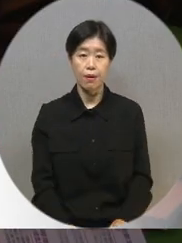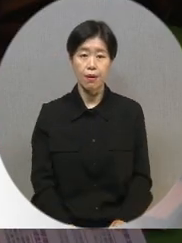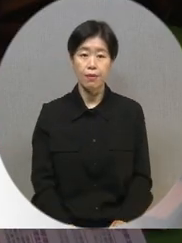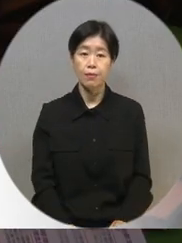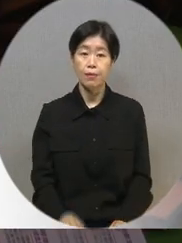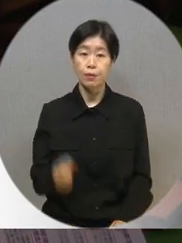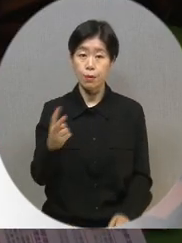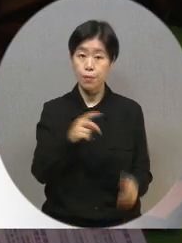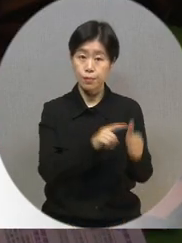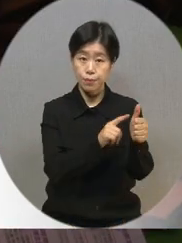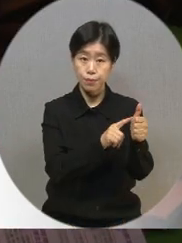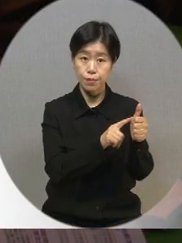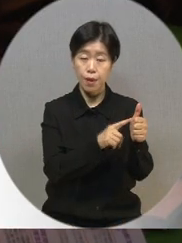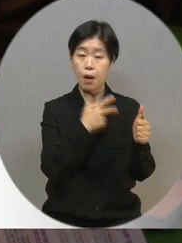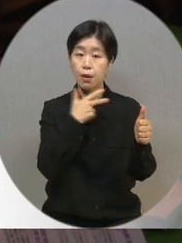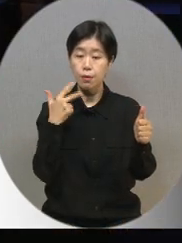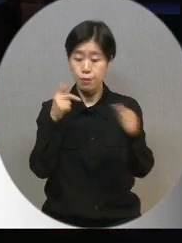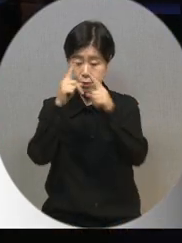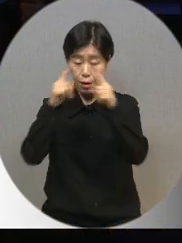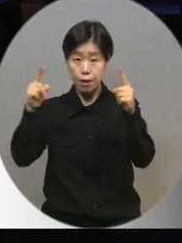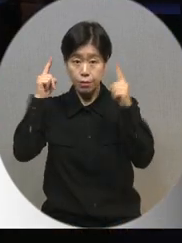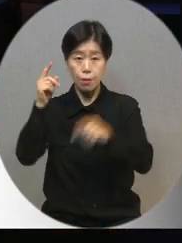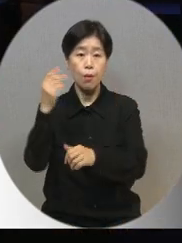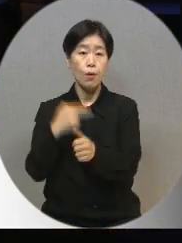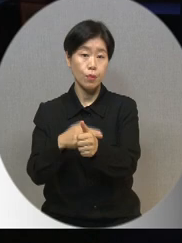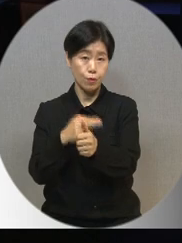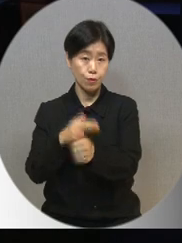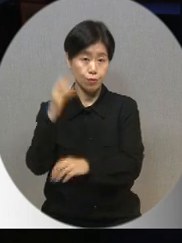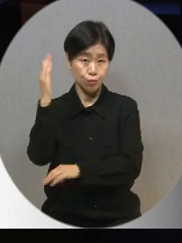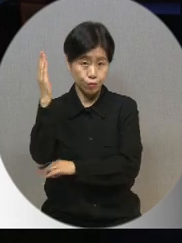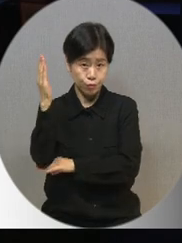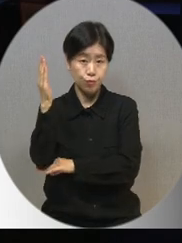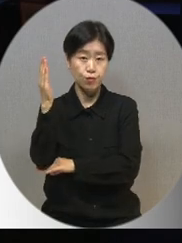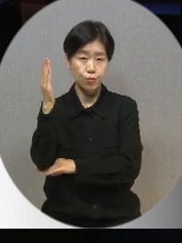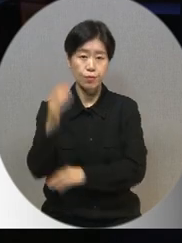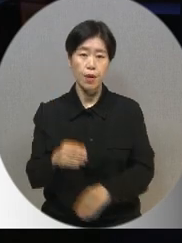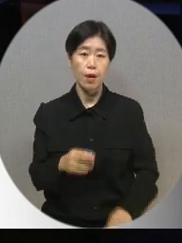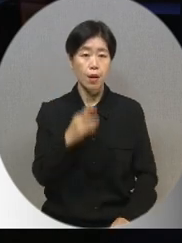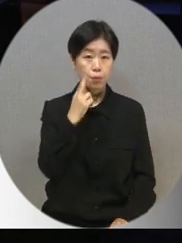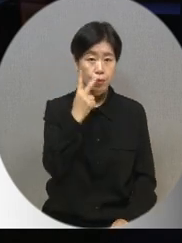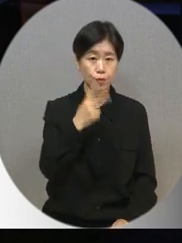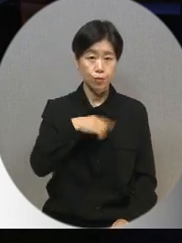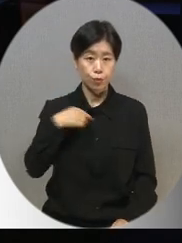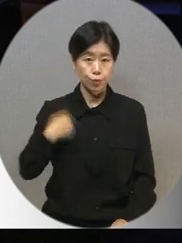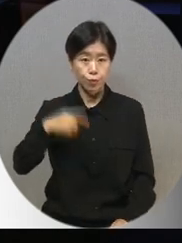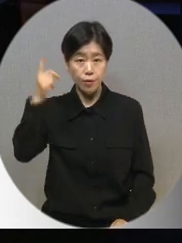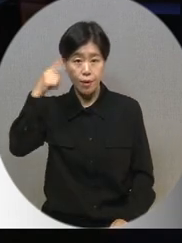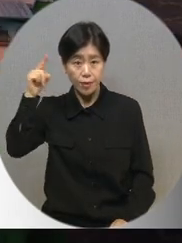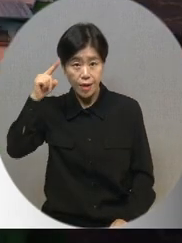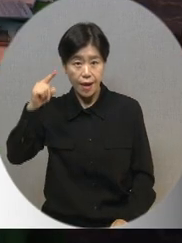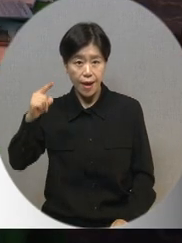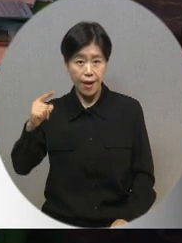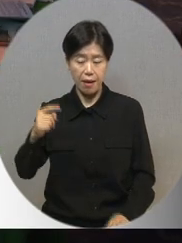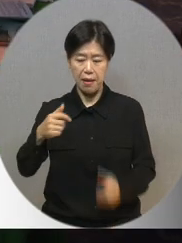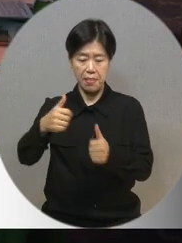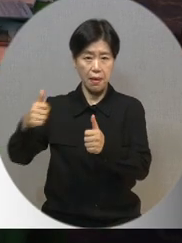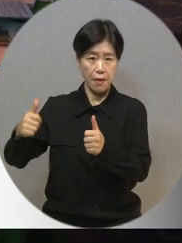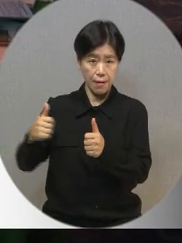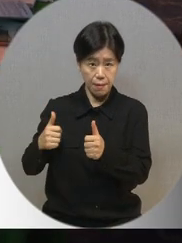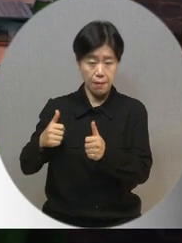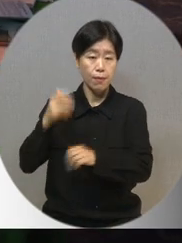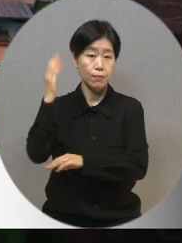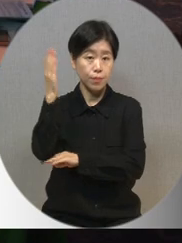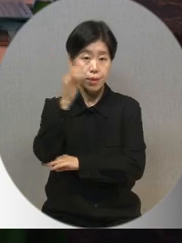올리버 리치몬드 맨체스터 대 교수의 미국, 중국, 러시아의 대결과 세계 평화의 길을 주제로 한 특강에